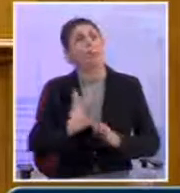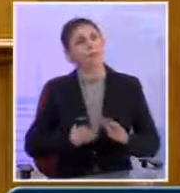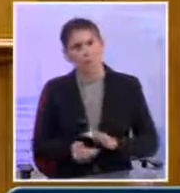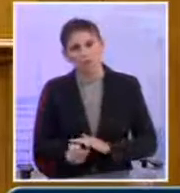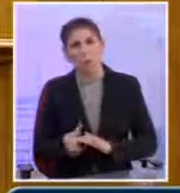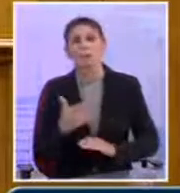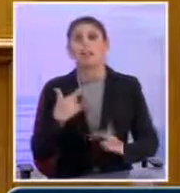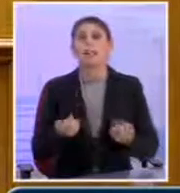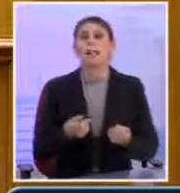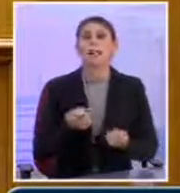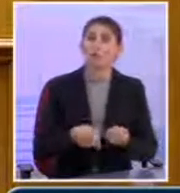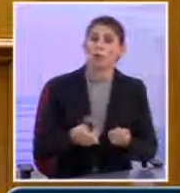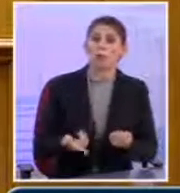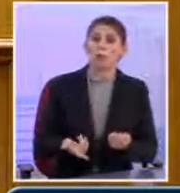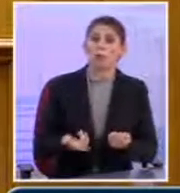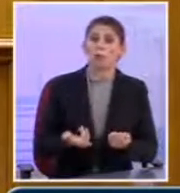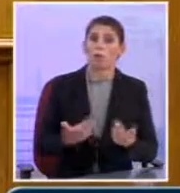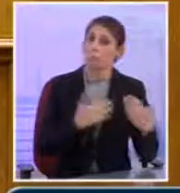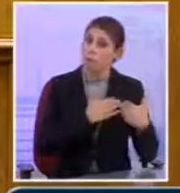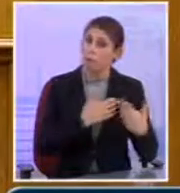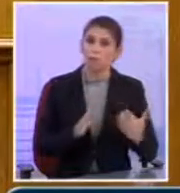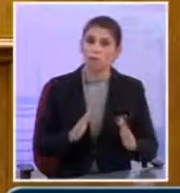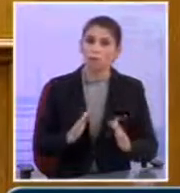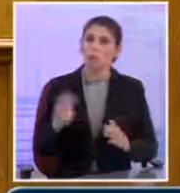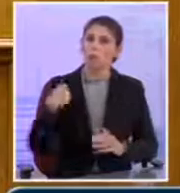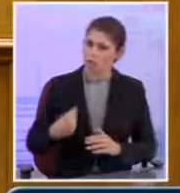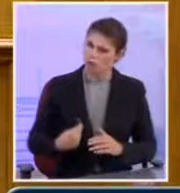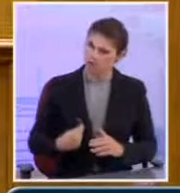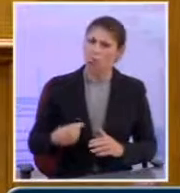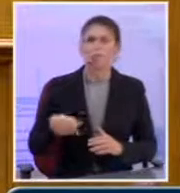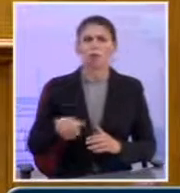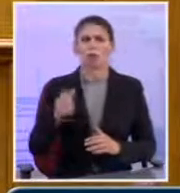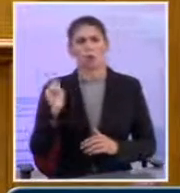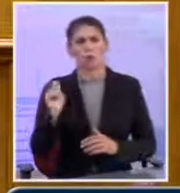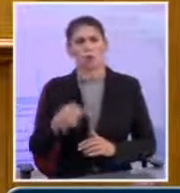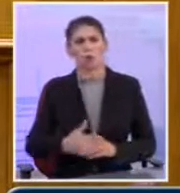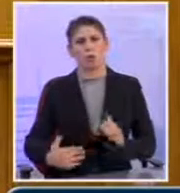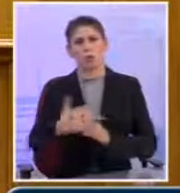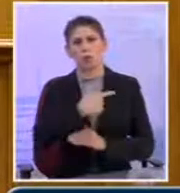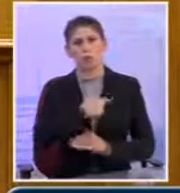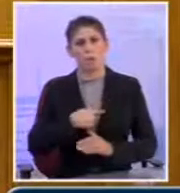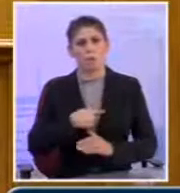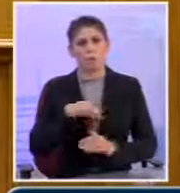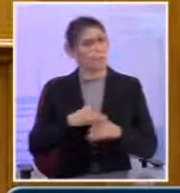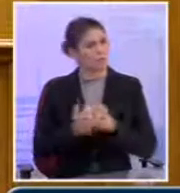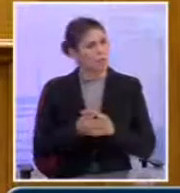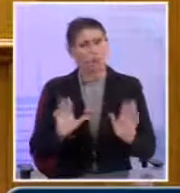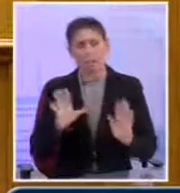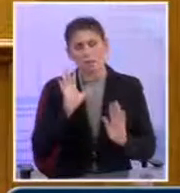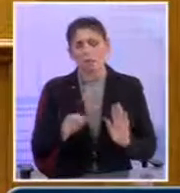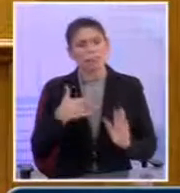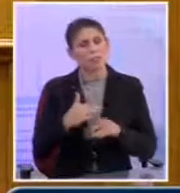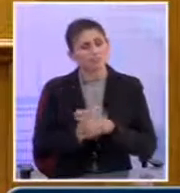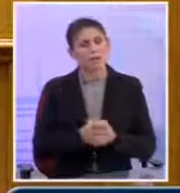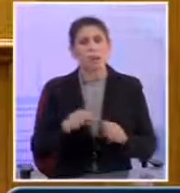πήρε, τι έγινε με αυτόν που είναι υπεύθυνος, και το δημόσιο υπάλληλο και το πολιτικό του προϊστάμενο. Δεν με απασχολεί, ειλικρινά σας λέω, δεν με